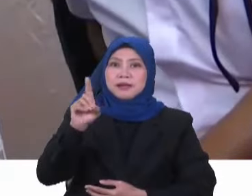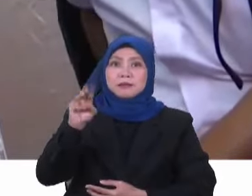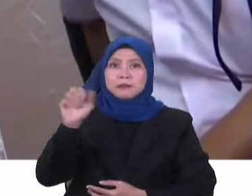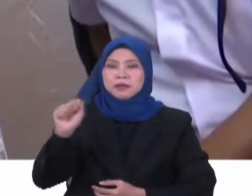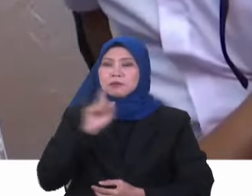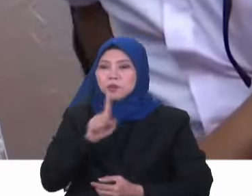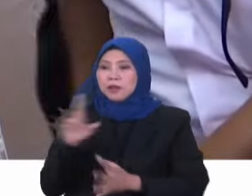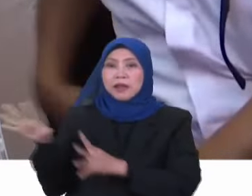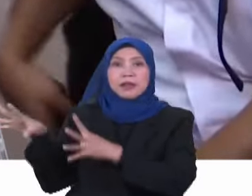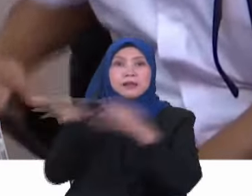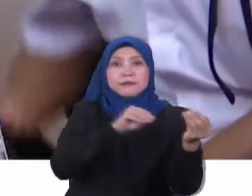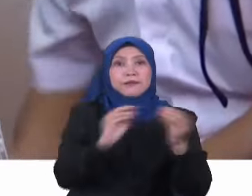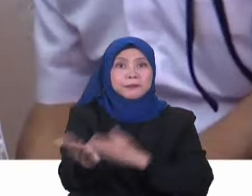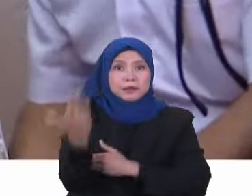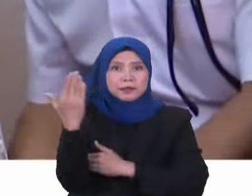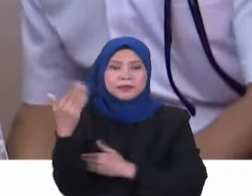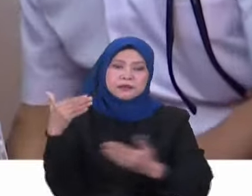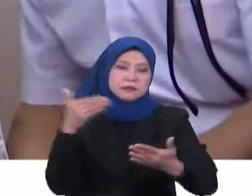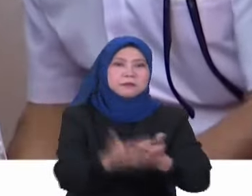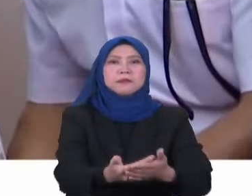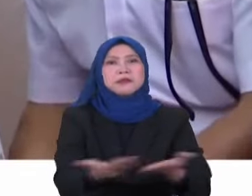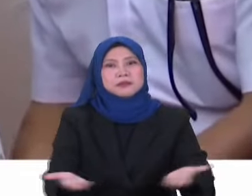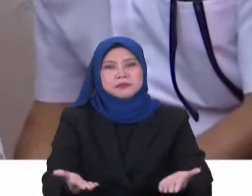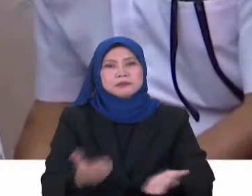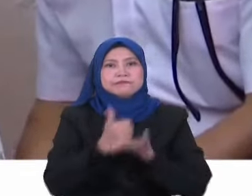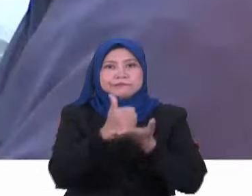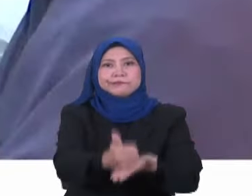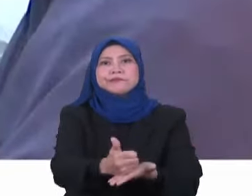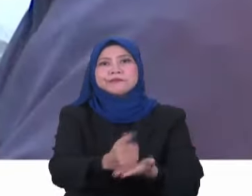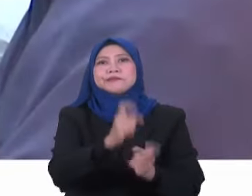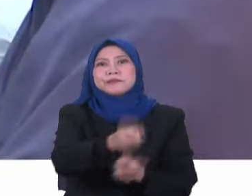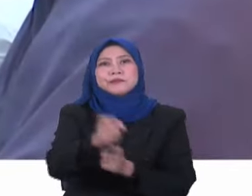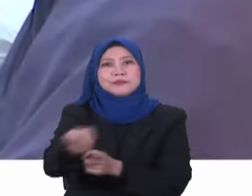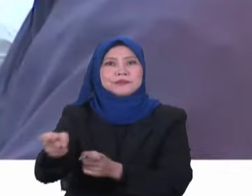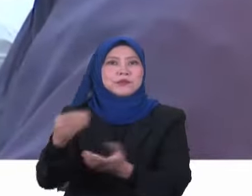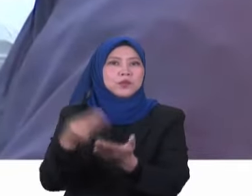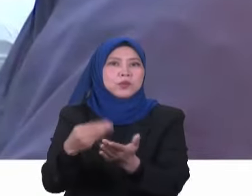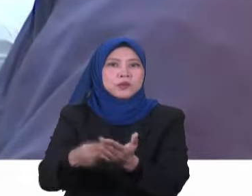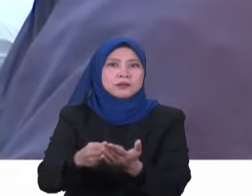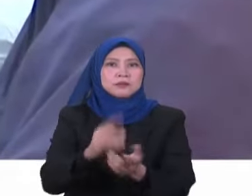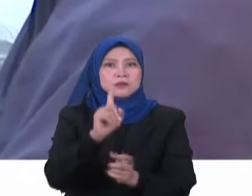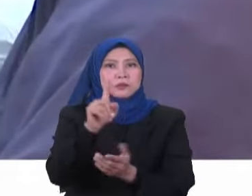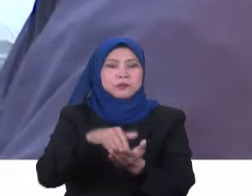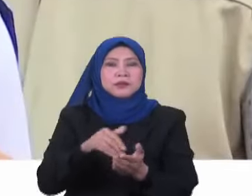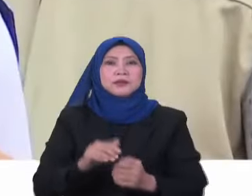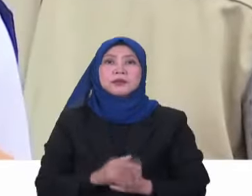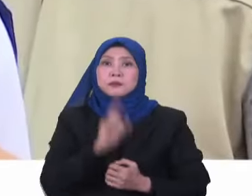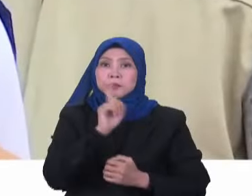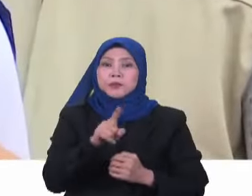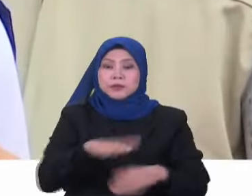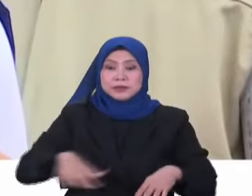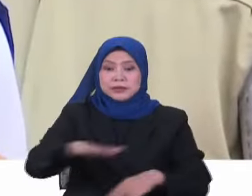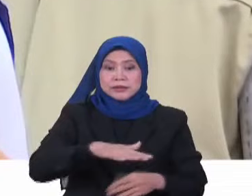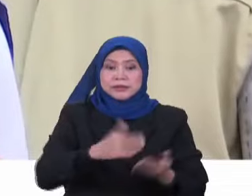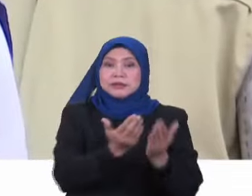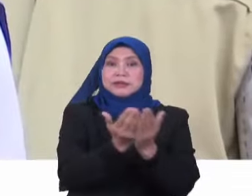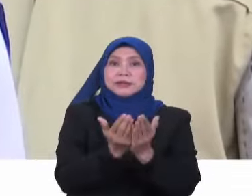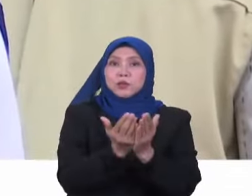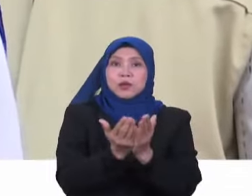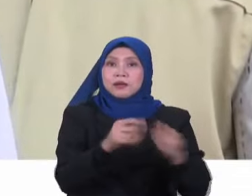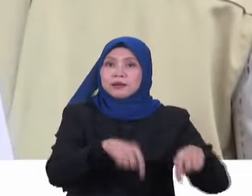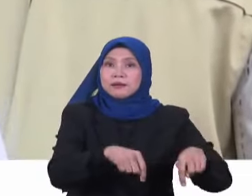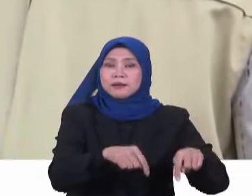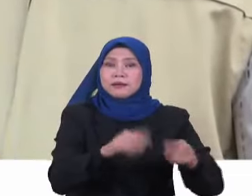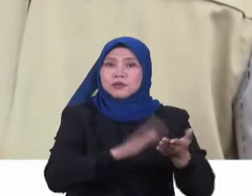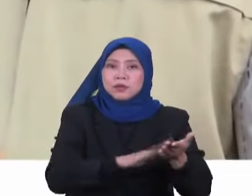kami bertolak sampai ke sini dan telah pun kami sampaikan bantuan kepada disekolah Nikita sampai terbuka 50 Jadi